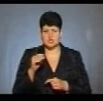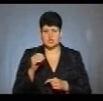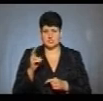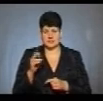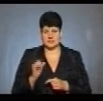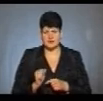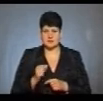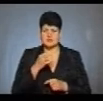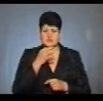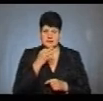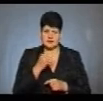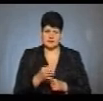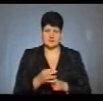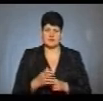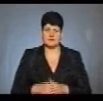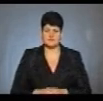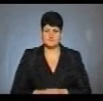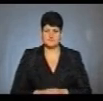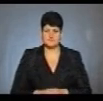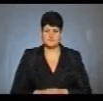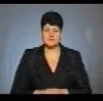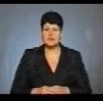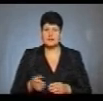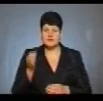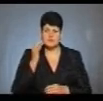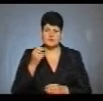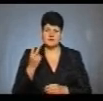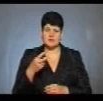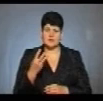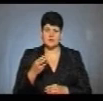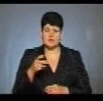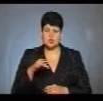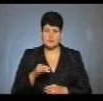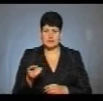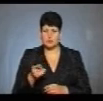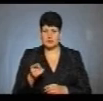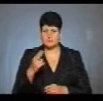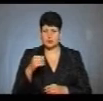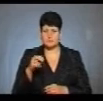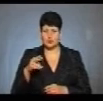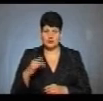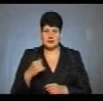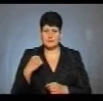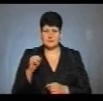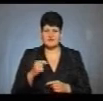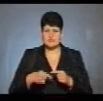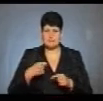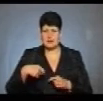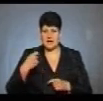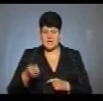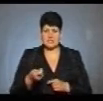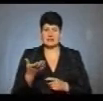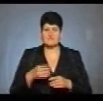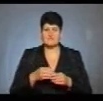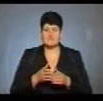Федерації біатлону з Тернопільщини Віктор Щур. Нагадаю, 23 листопада тернополянин Дмитро Підручний переміг у спринті на відкритому